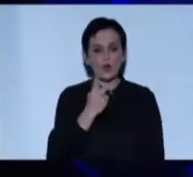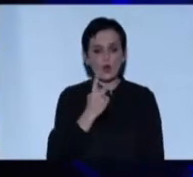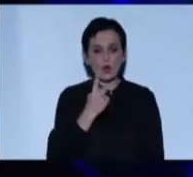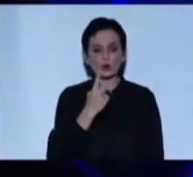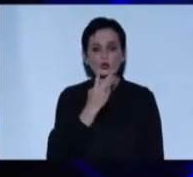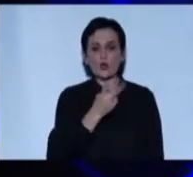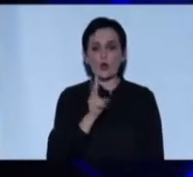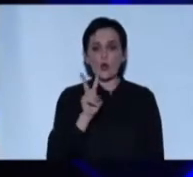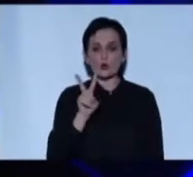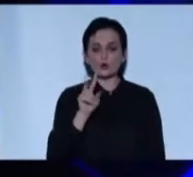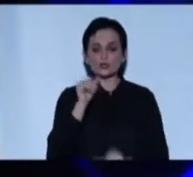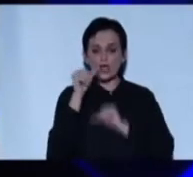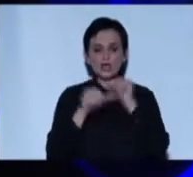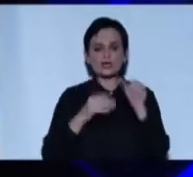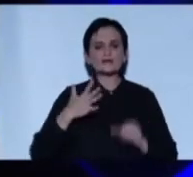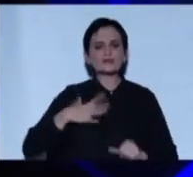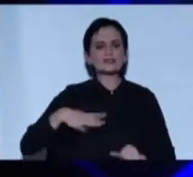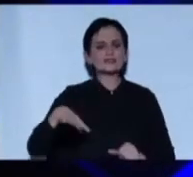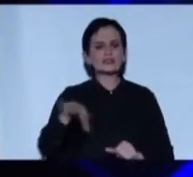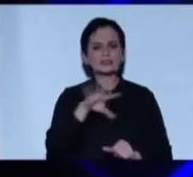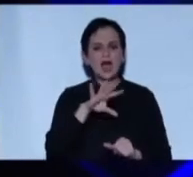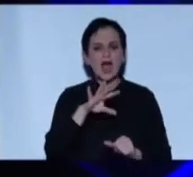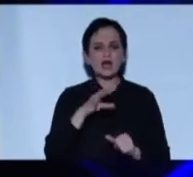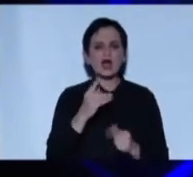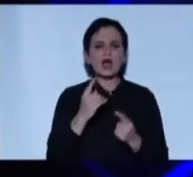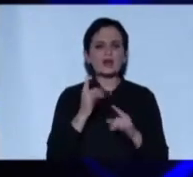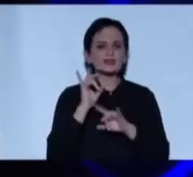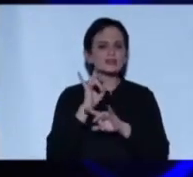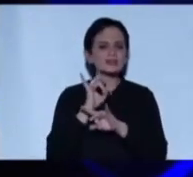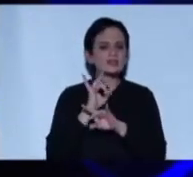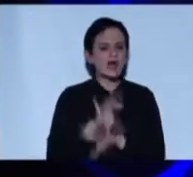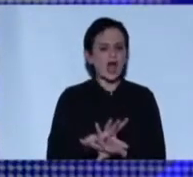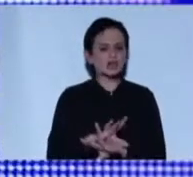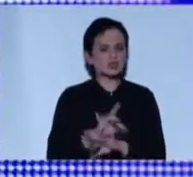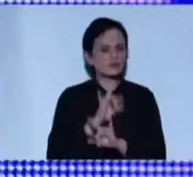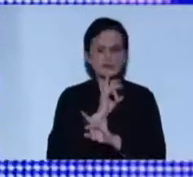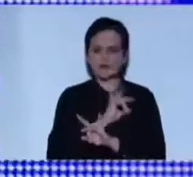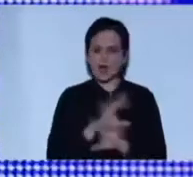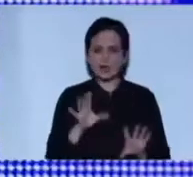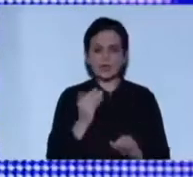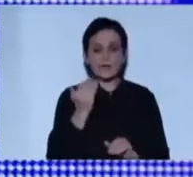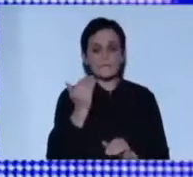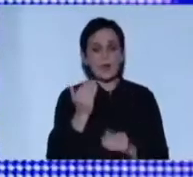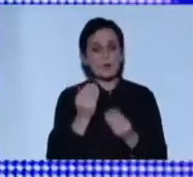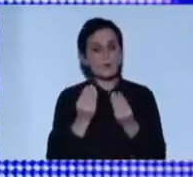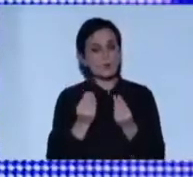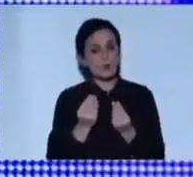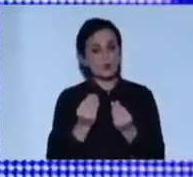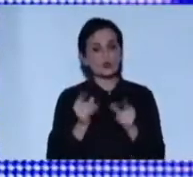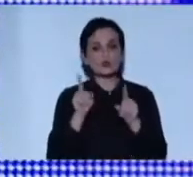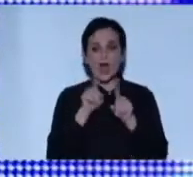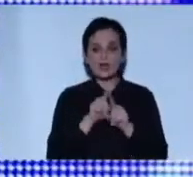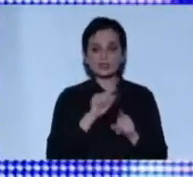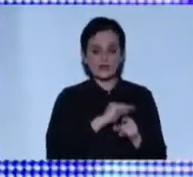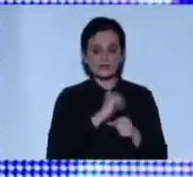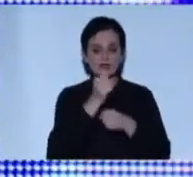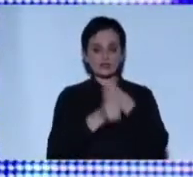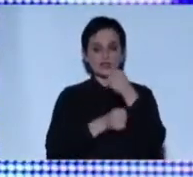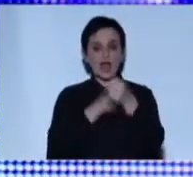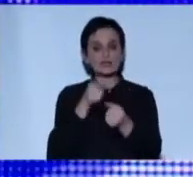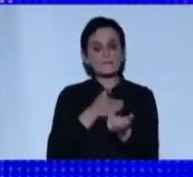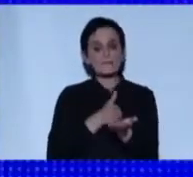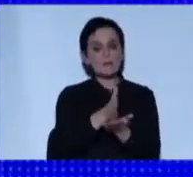2021-22 წლებში საქართველოში უკიდურესად გაჭირვებული არსებობს და მოხდება მათი როგორც ფულადი, ასევე დასაქმების